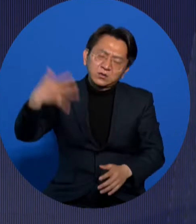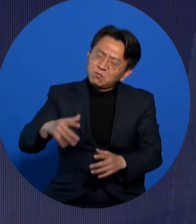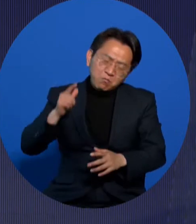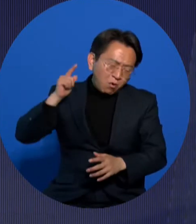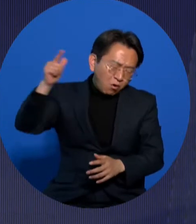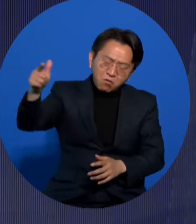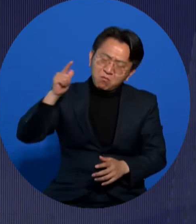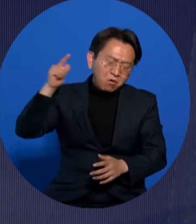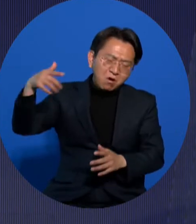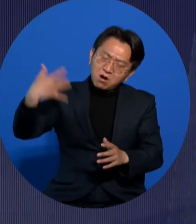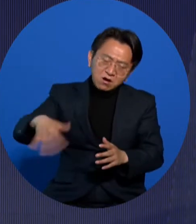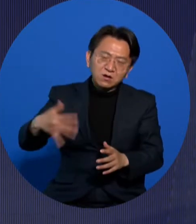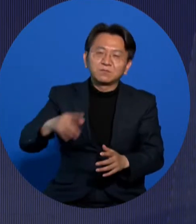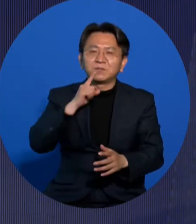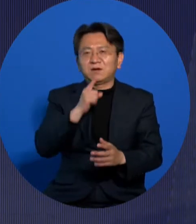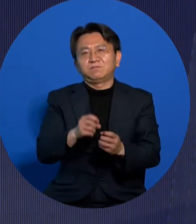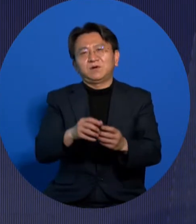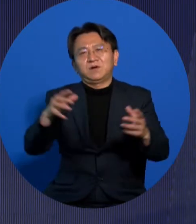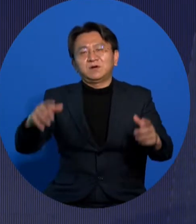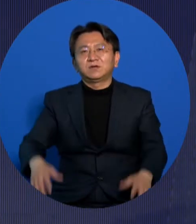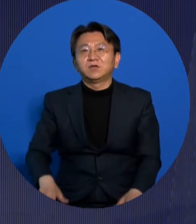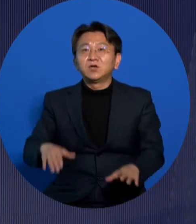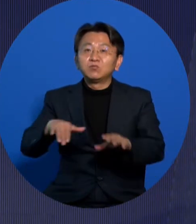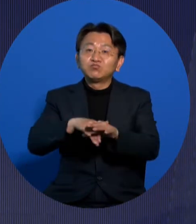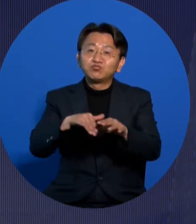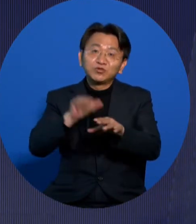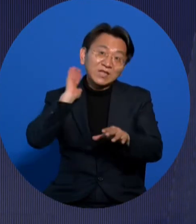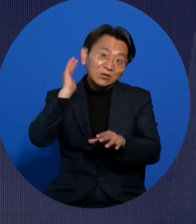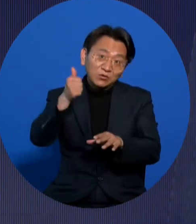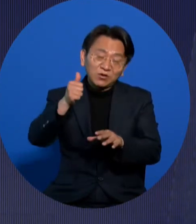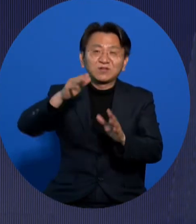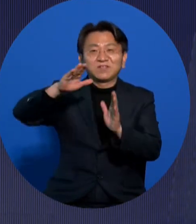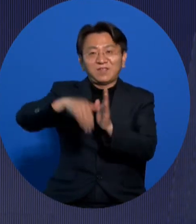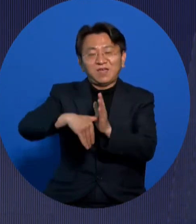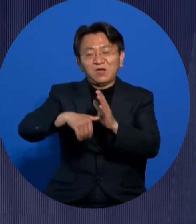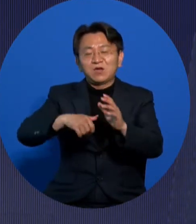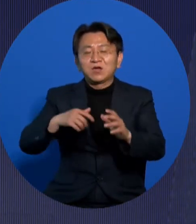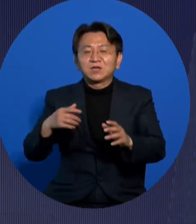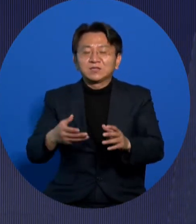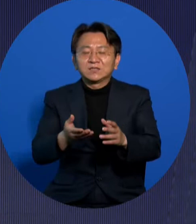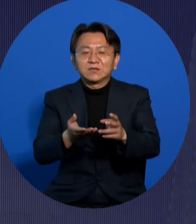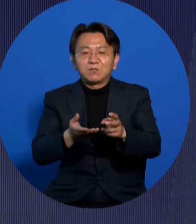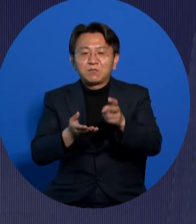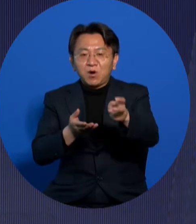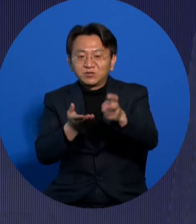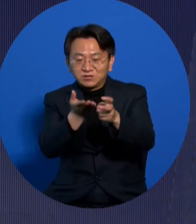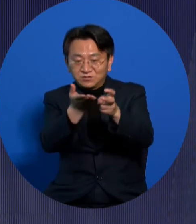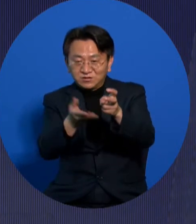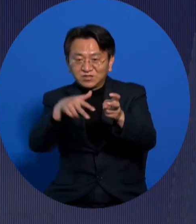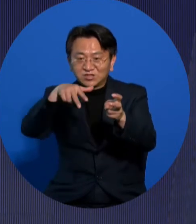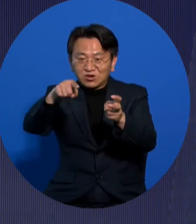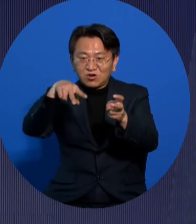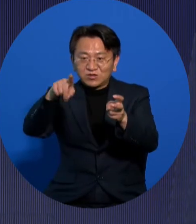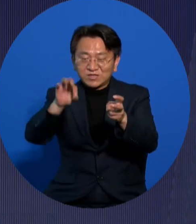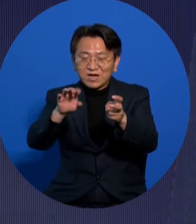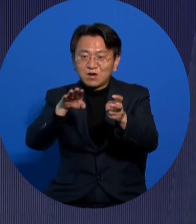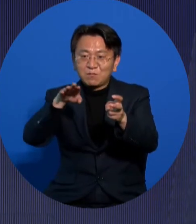있습니다. 문재인 정부에서는 임기 내 저상버스 도입률 42%를